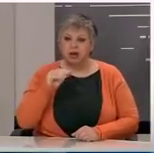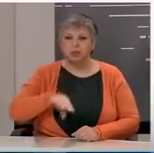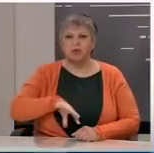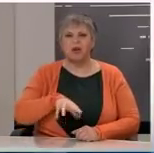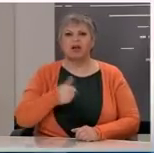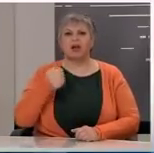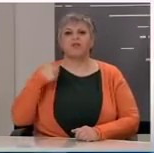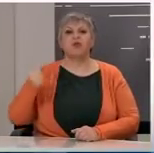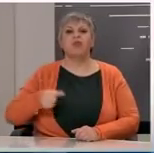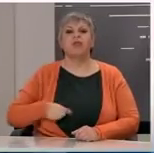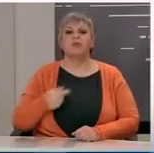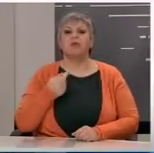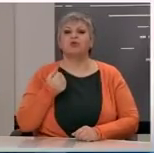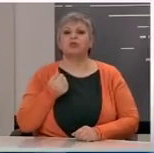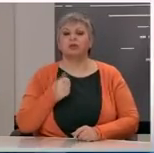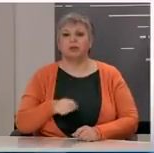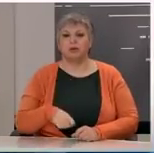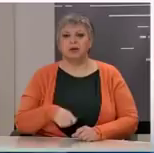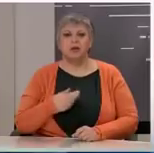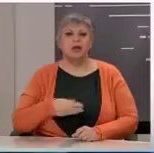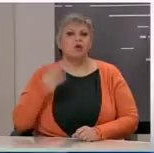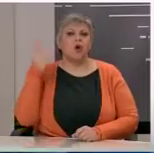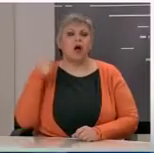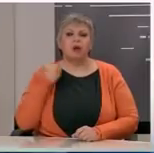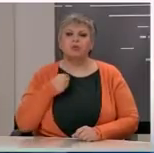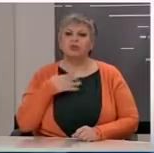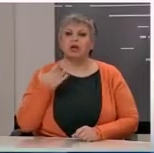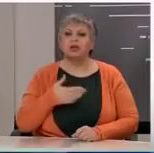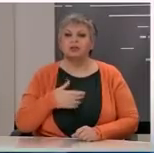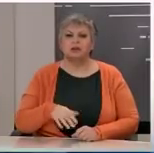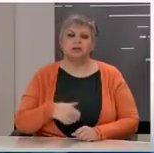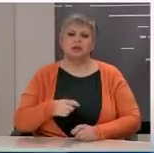και κάτι ακόμα, κύριε Πρόεδρε, άκουσα τον κύριο Σαμαρά